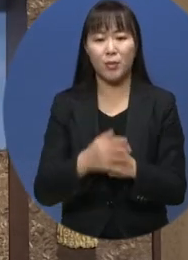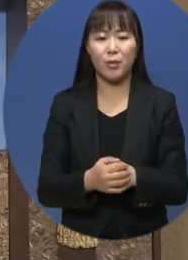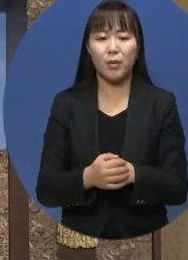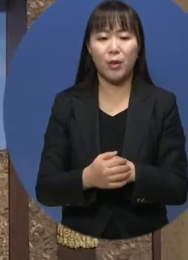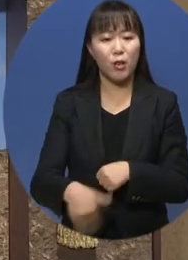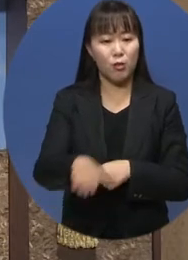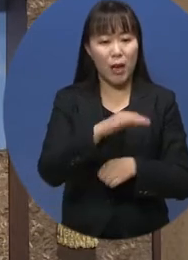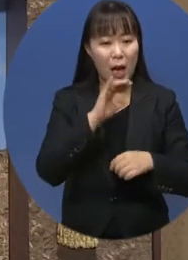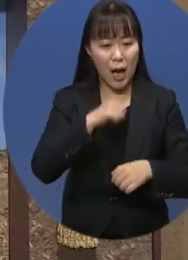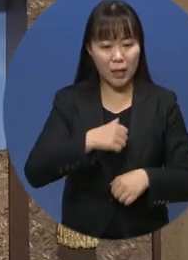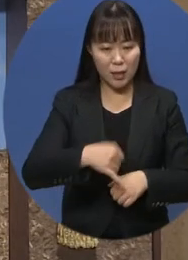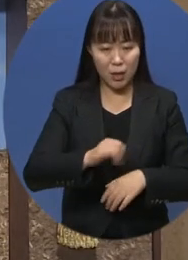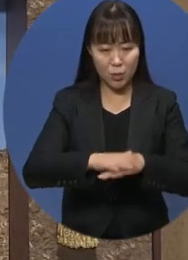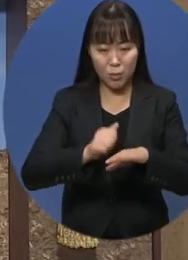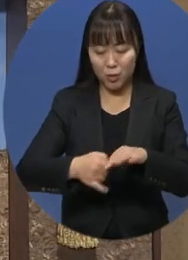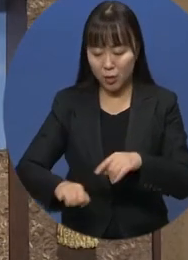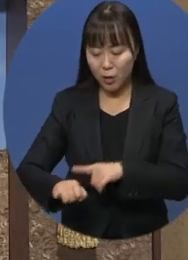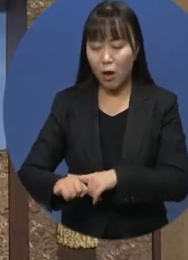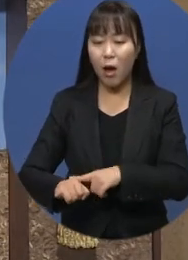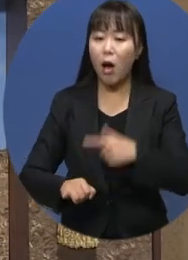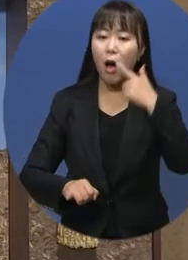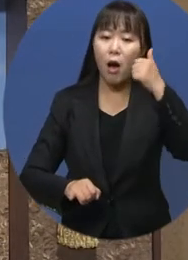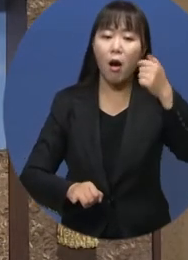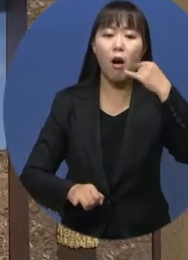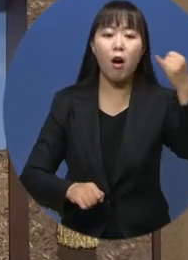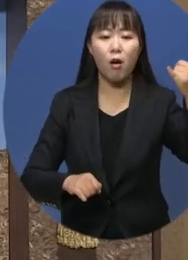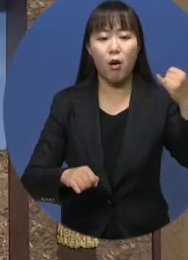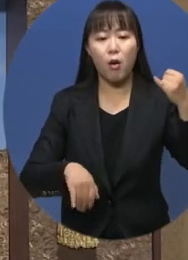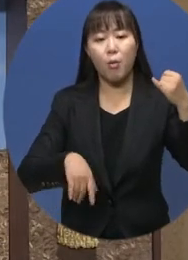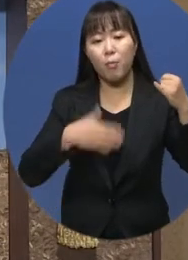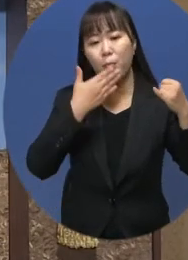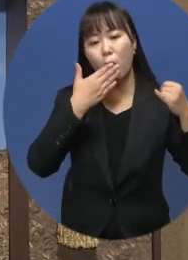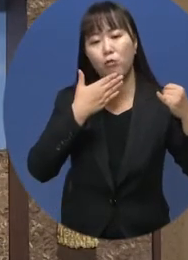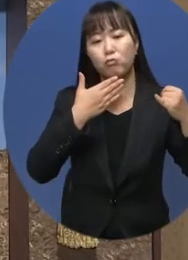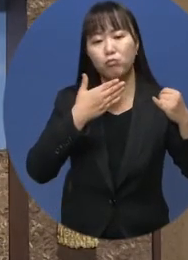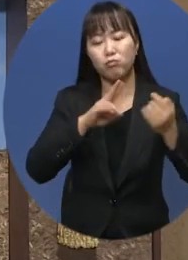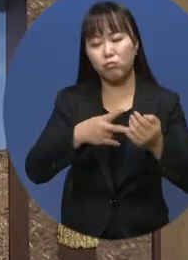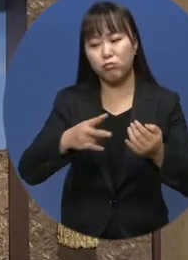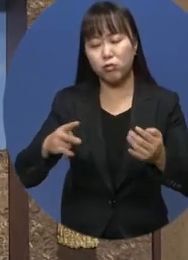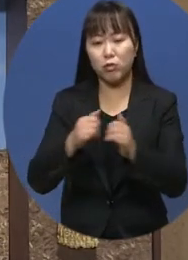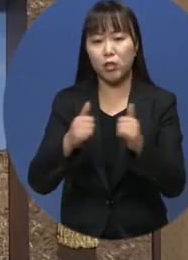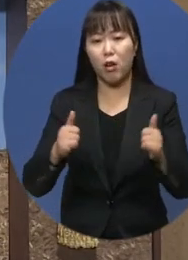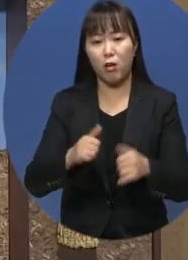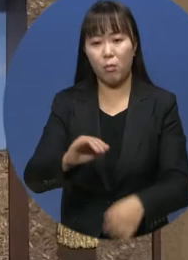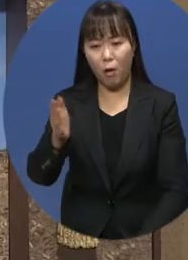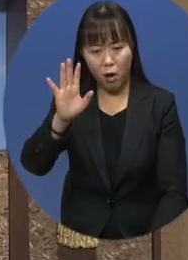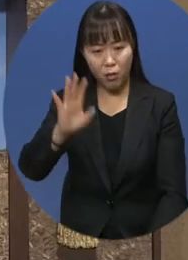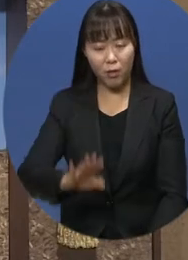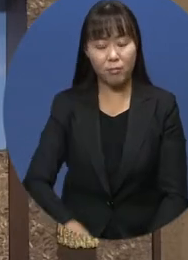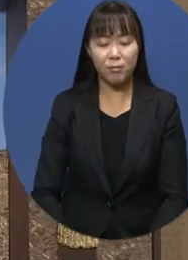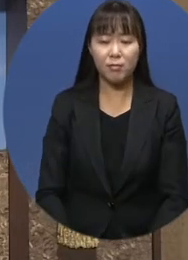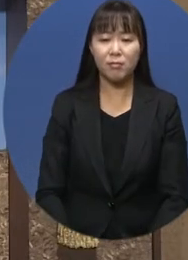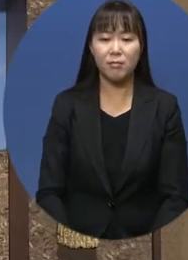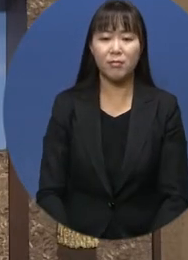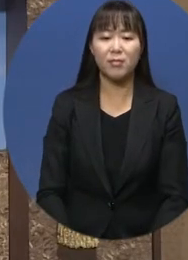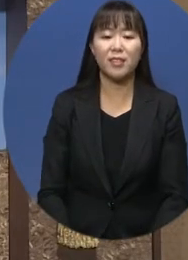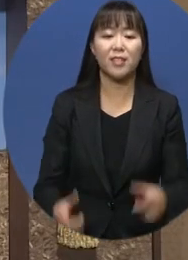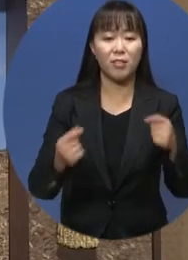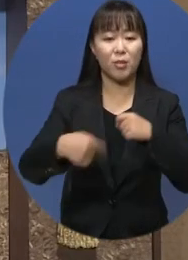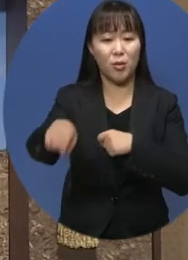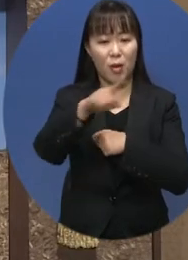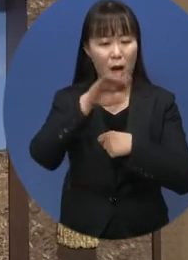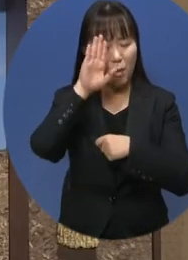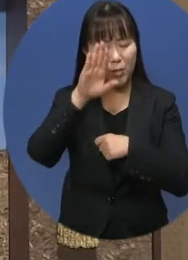우리 아들 딸들 손자 손녀에게 도 야 아빠 엄마가 밥먹고 딩굴딩굴 거리도 사람은 아니야 이렇게 너희